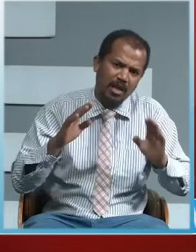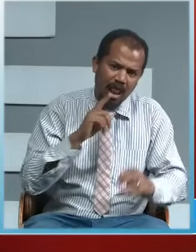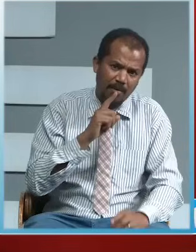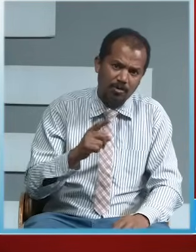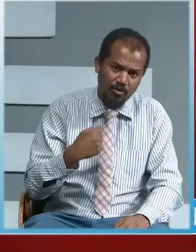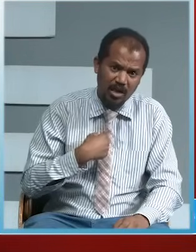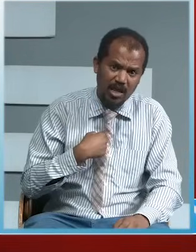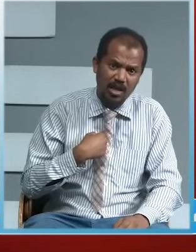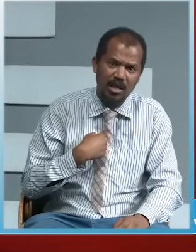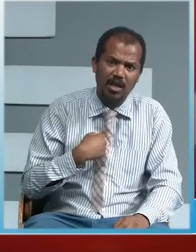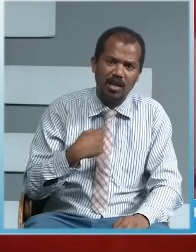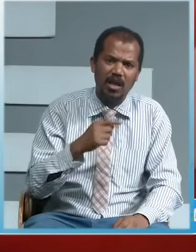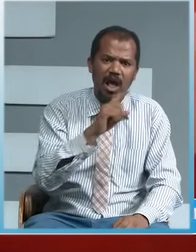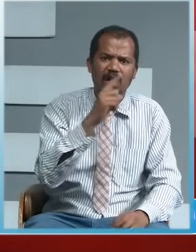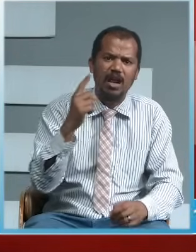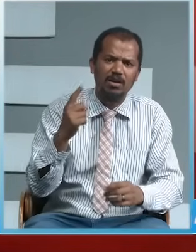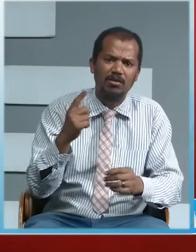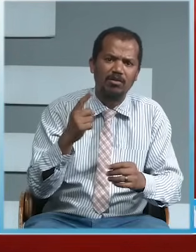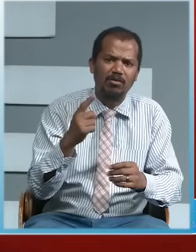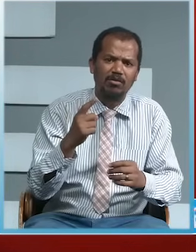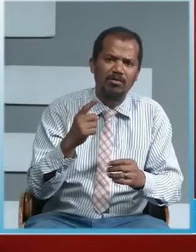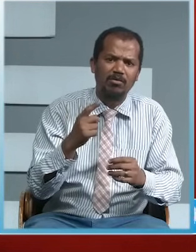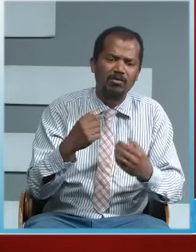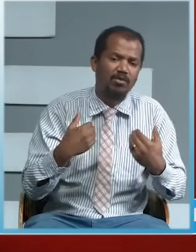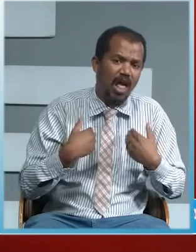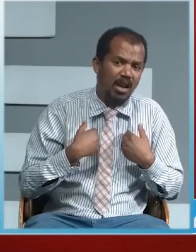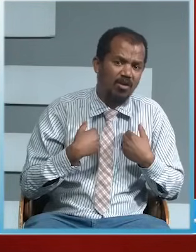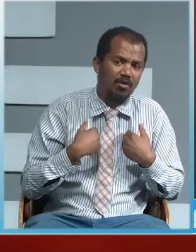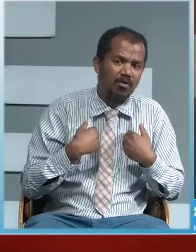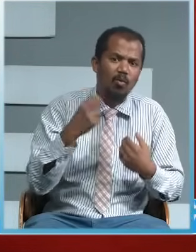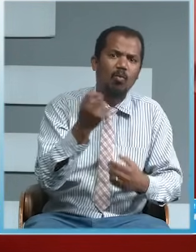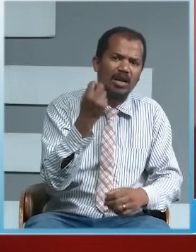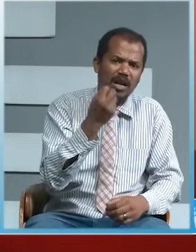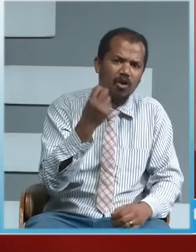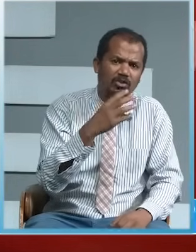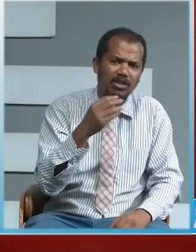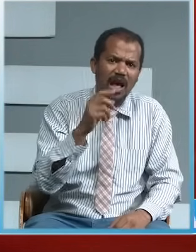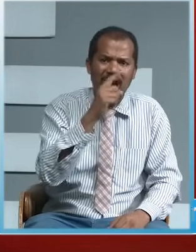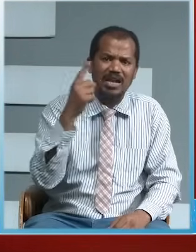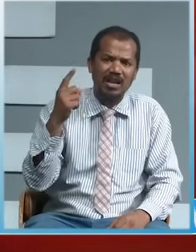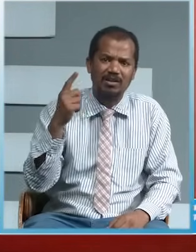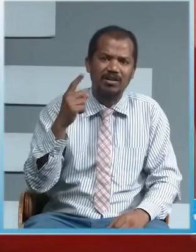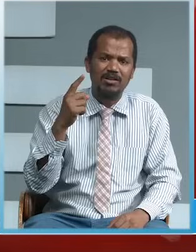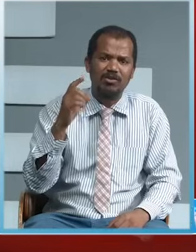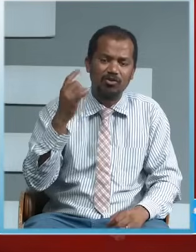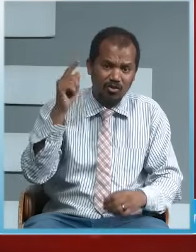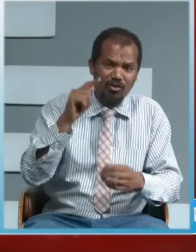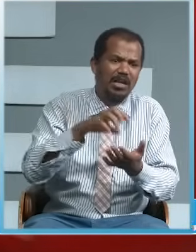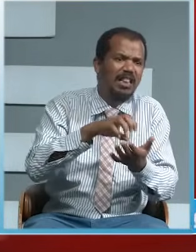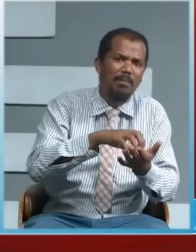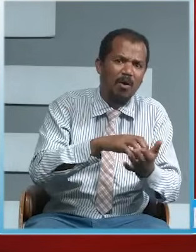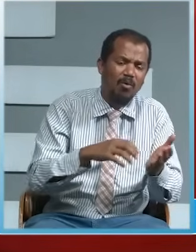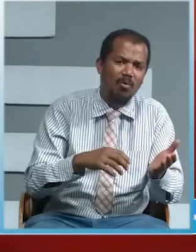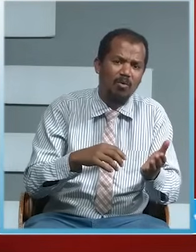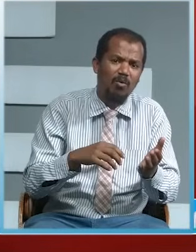ሰላም ነው። ያው እንግዲህ አንዳንድ ስጋቶች ያሉት ነበር። ባቡሩ ያለው ወረዳዎች እና አንዳንድ ዞኖች ቀበም የሚያዩ ነገር